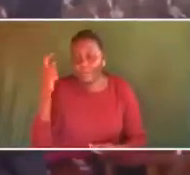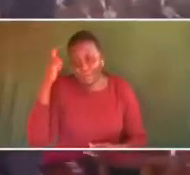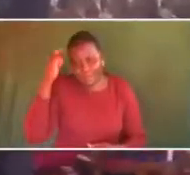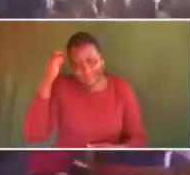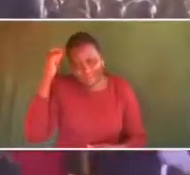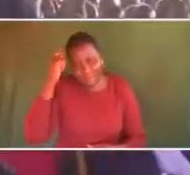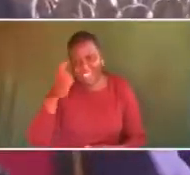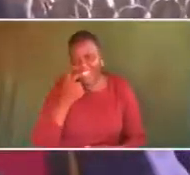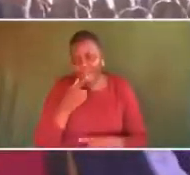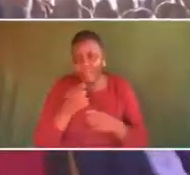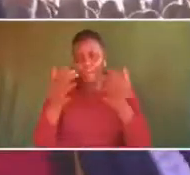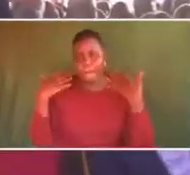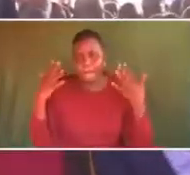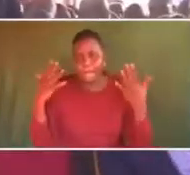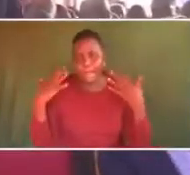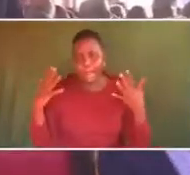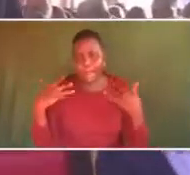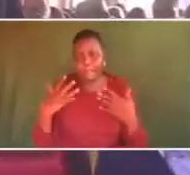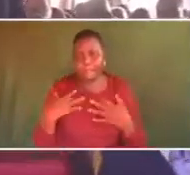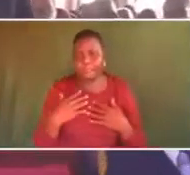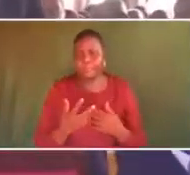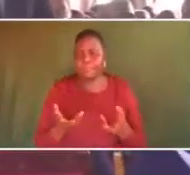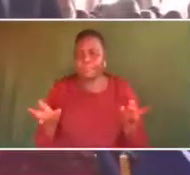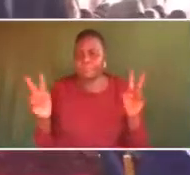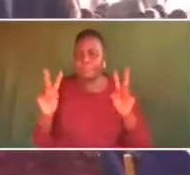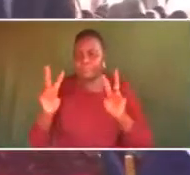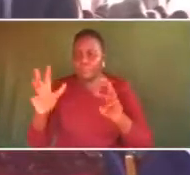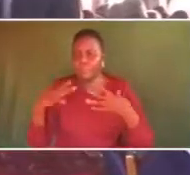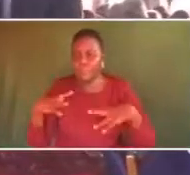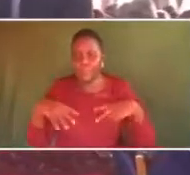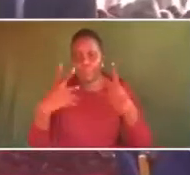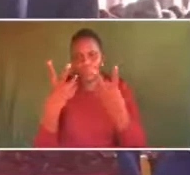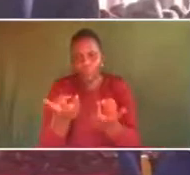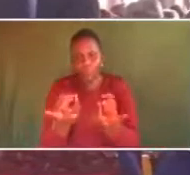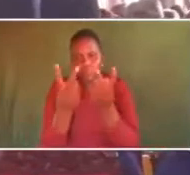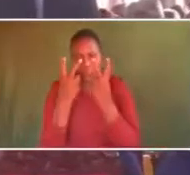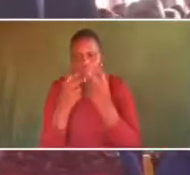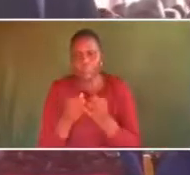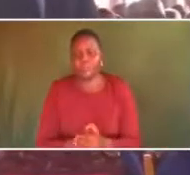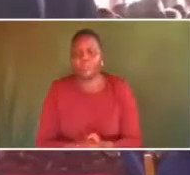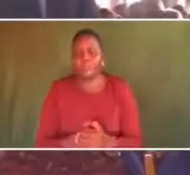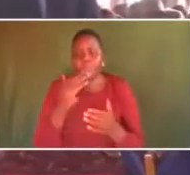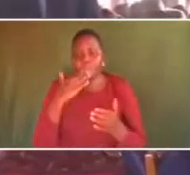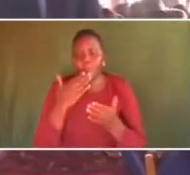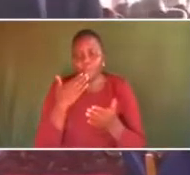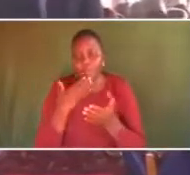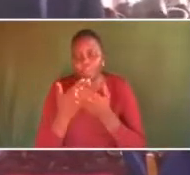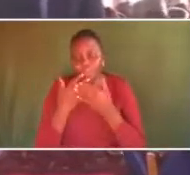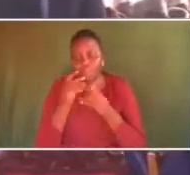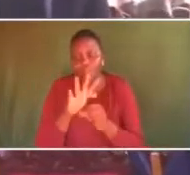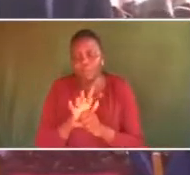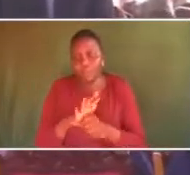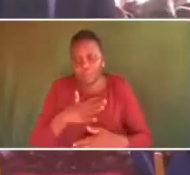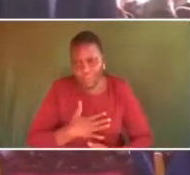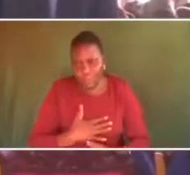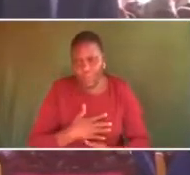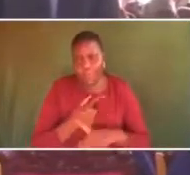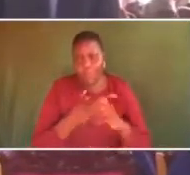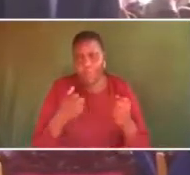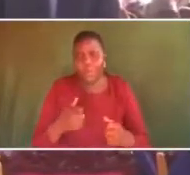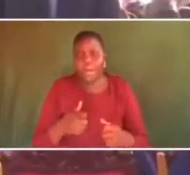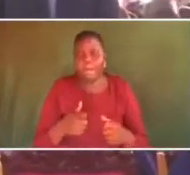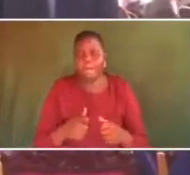kutoka kule Meru. Hebu geuka kabisa mheshimiwa watu wakuone. Asante sana mheshimiwa Rindikiri. Mheshimiwa kutoka